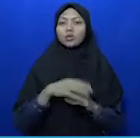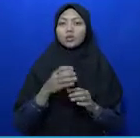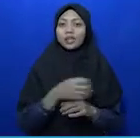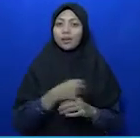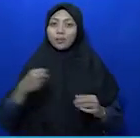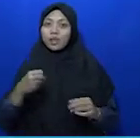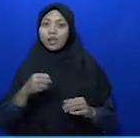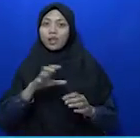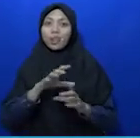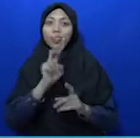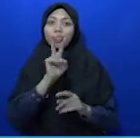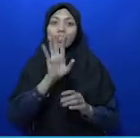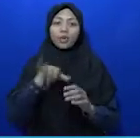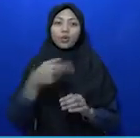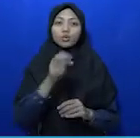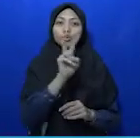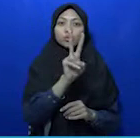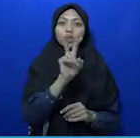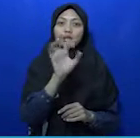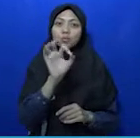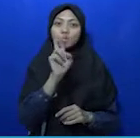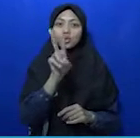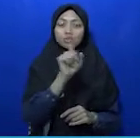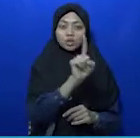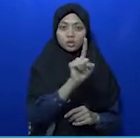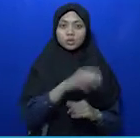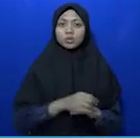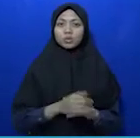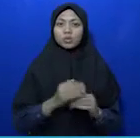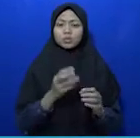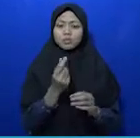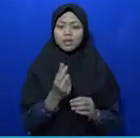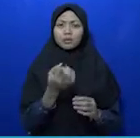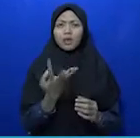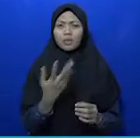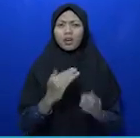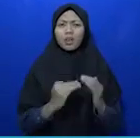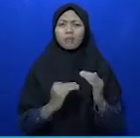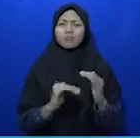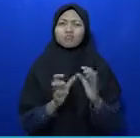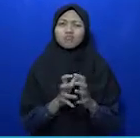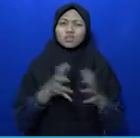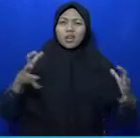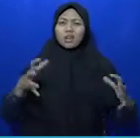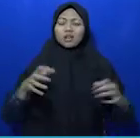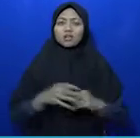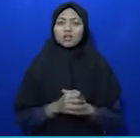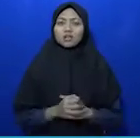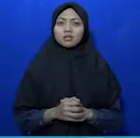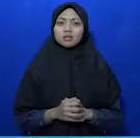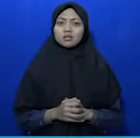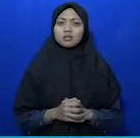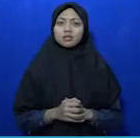biayanya lebih dari 6 miliar dolar gitu ya. Itu kalau dalam konteks biaya ini,